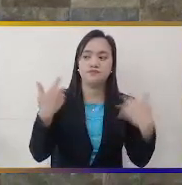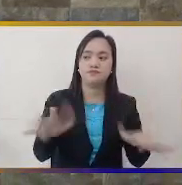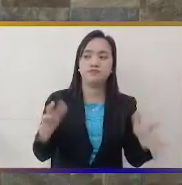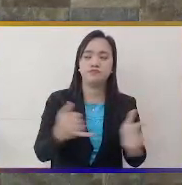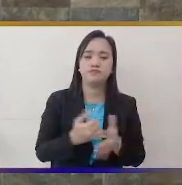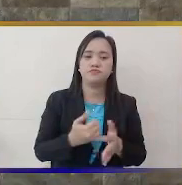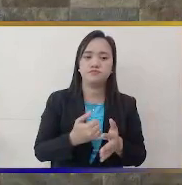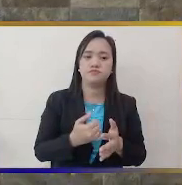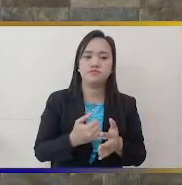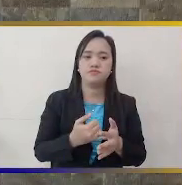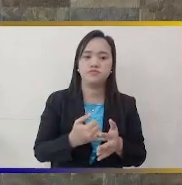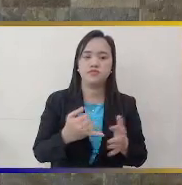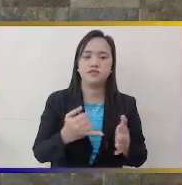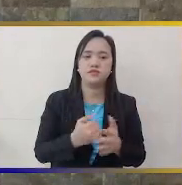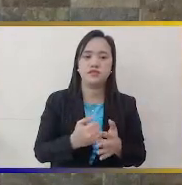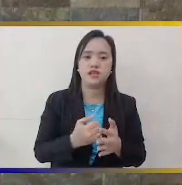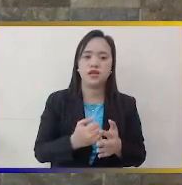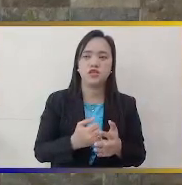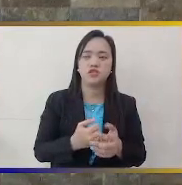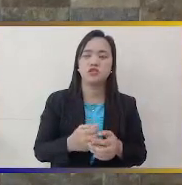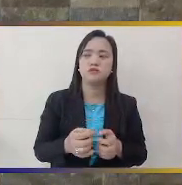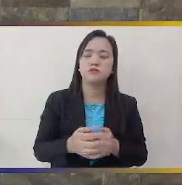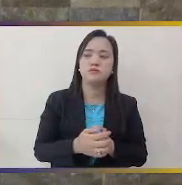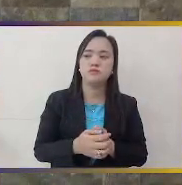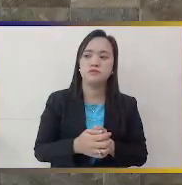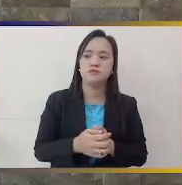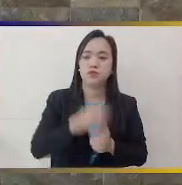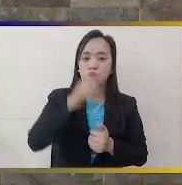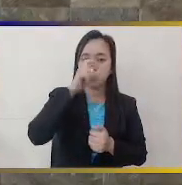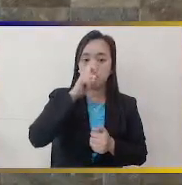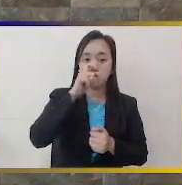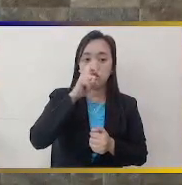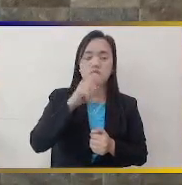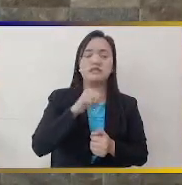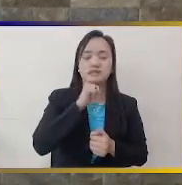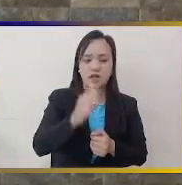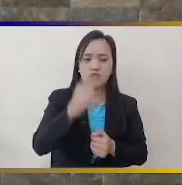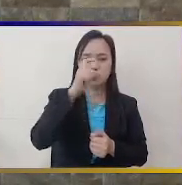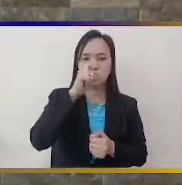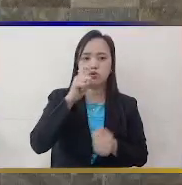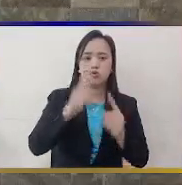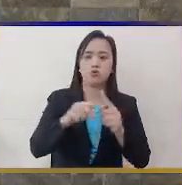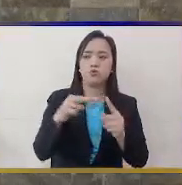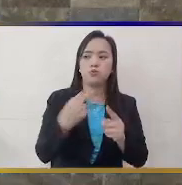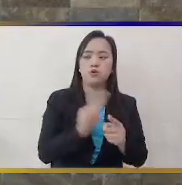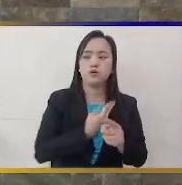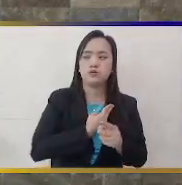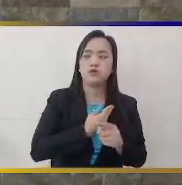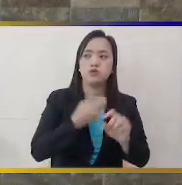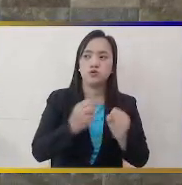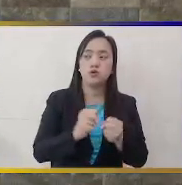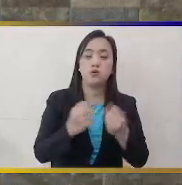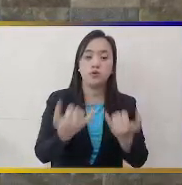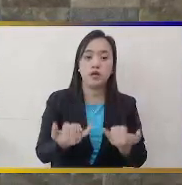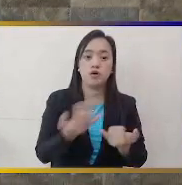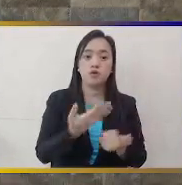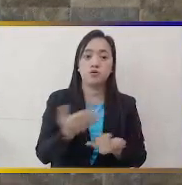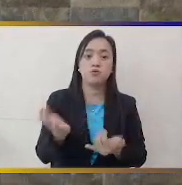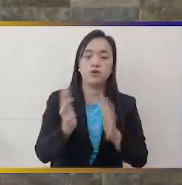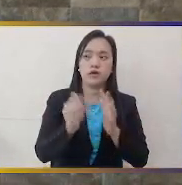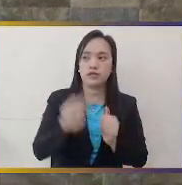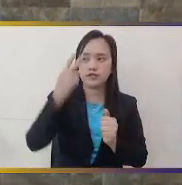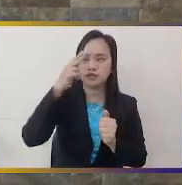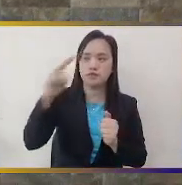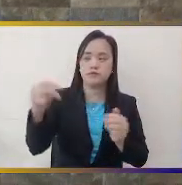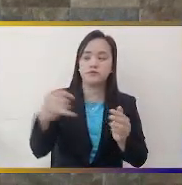bagay po na ito narinig po natin kanina personal individually Nasubukan ngayon ang pinakamaganda na makita natin sa Pagtatapos sinabi ni sir